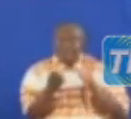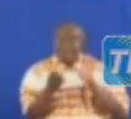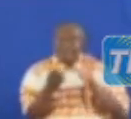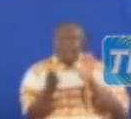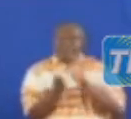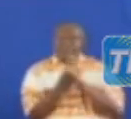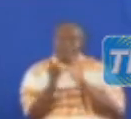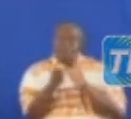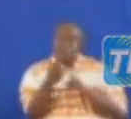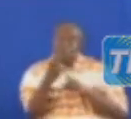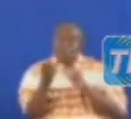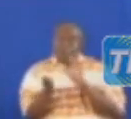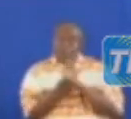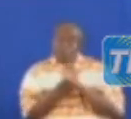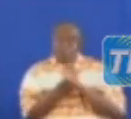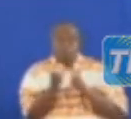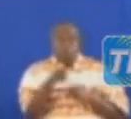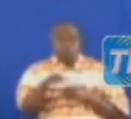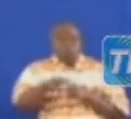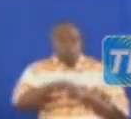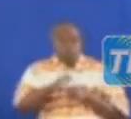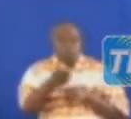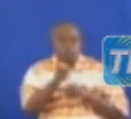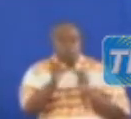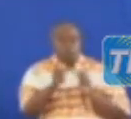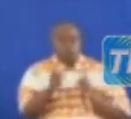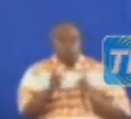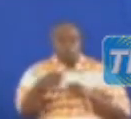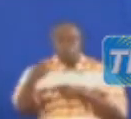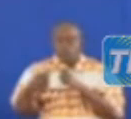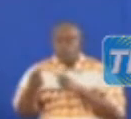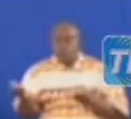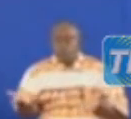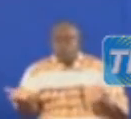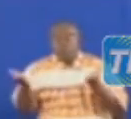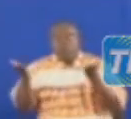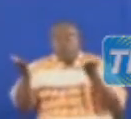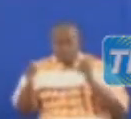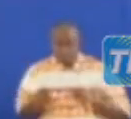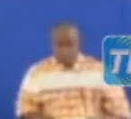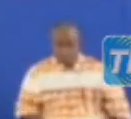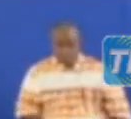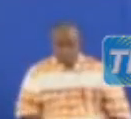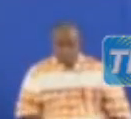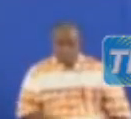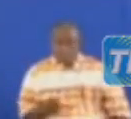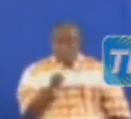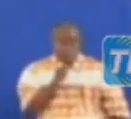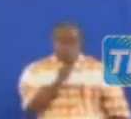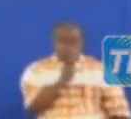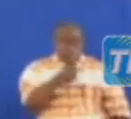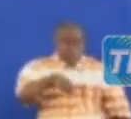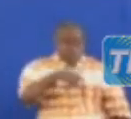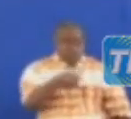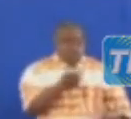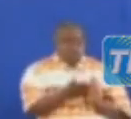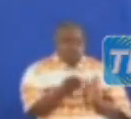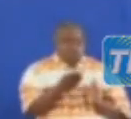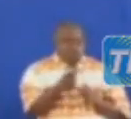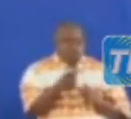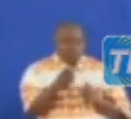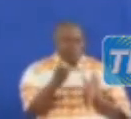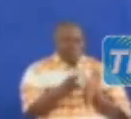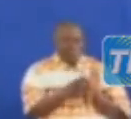199.19 kwa ajili ya matumizi ya kawaida na miradi ya maendeleo. Kati ya fedha zinazoombwa shilingi